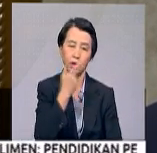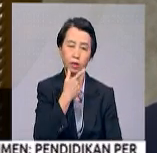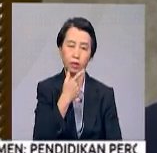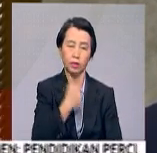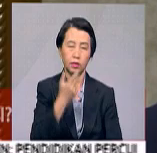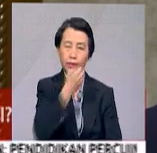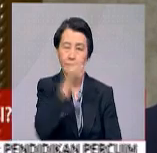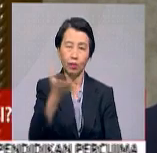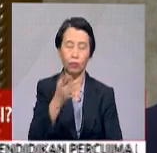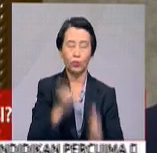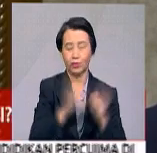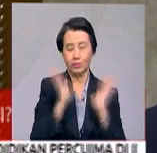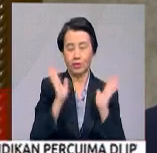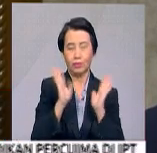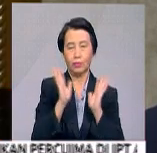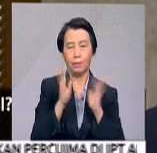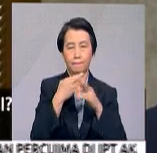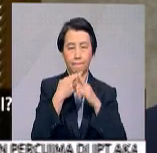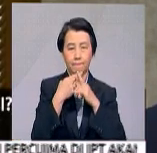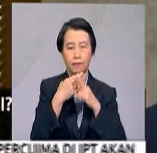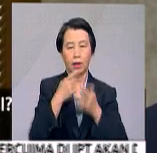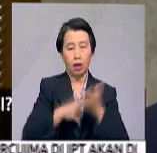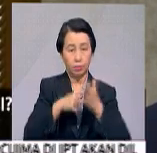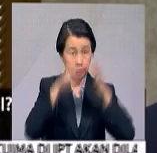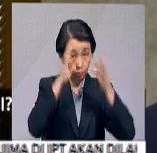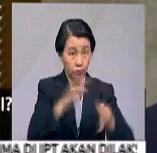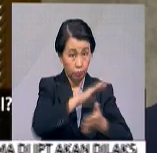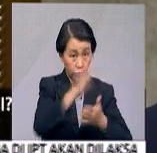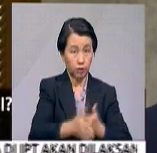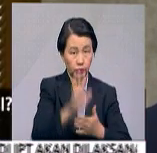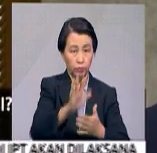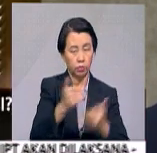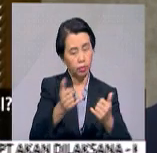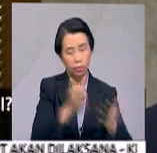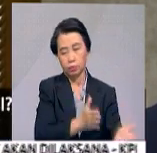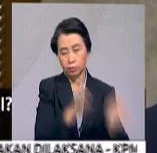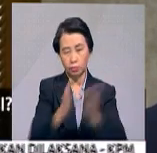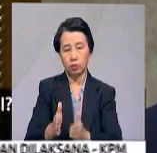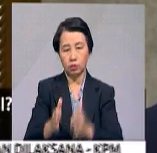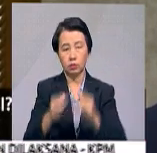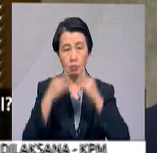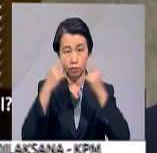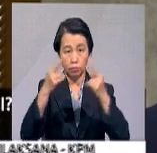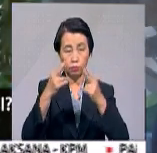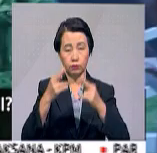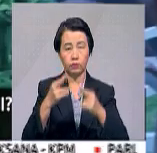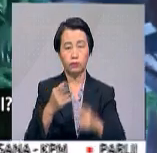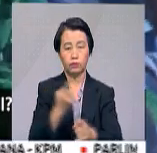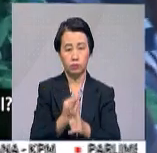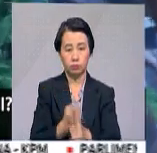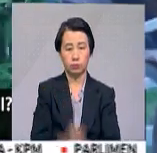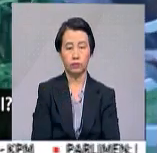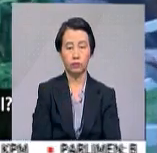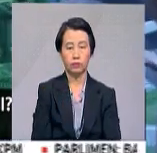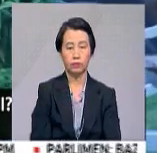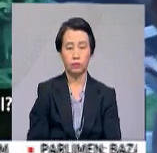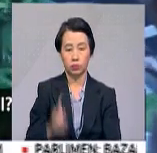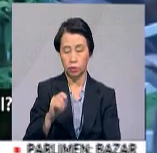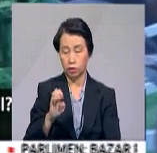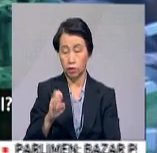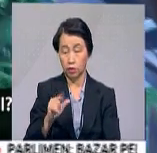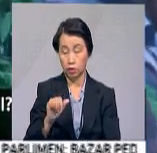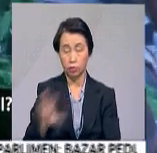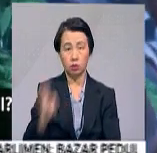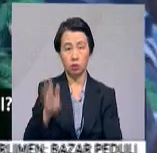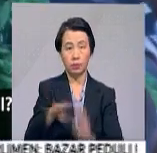saya tak nak maklumkan dulu sebelum apa-apa keputusan dimuktamadkan lah. Let's go through the official channels. Tiong Kim mula dilantik